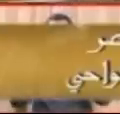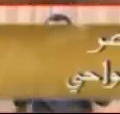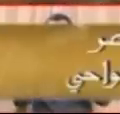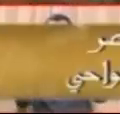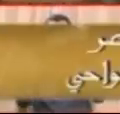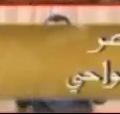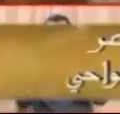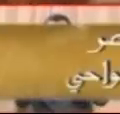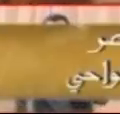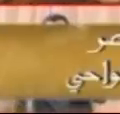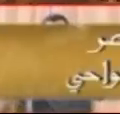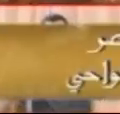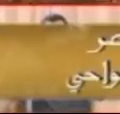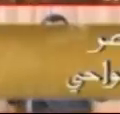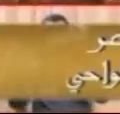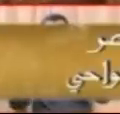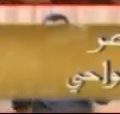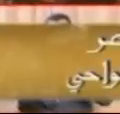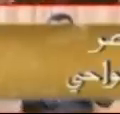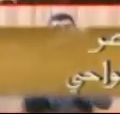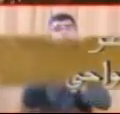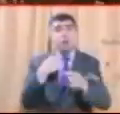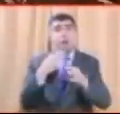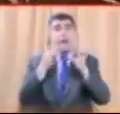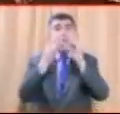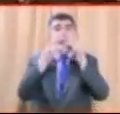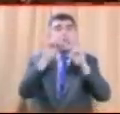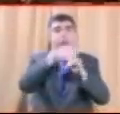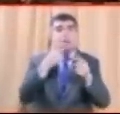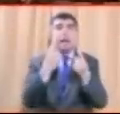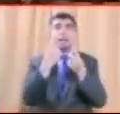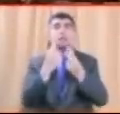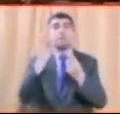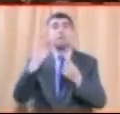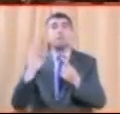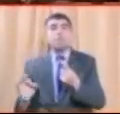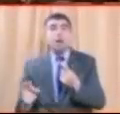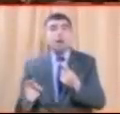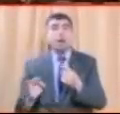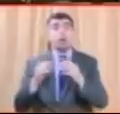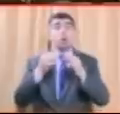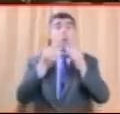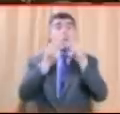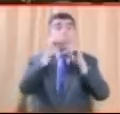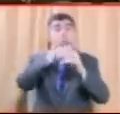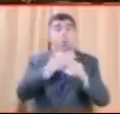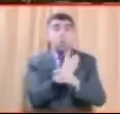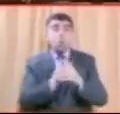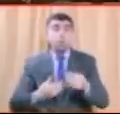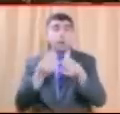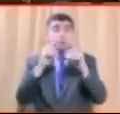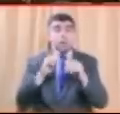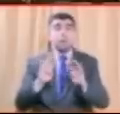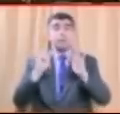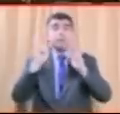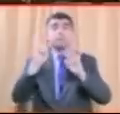المحور الاول ديال التحول الاجتماعي باش المغاربه يكون عندهم الانترنت في ديورهم 11%، بالنسبه للحكومه الالكترونيه 38%. يعني